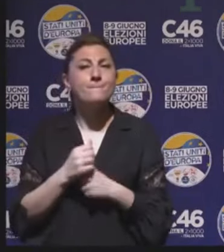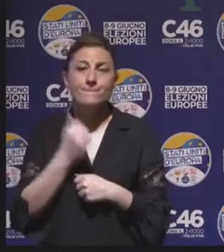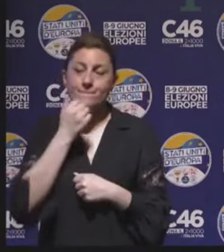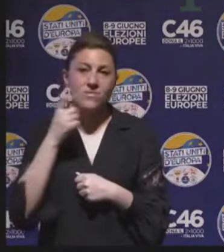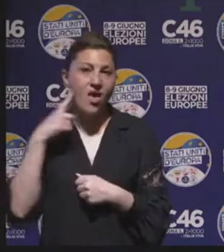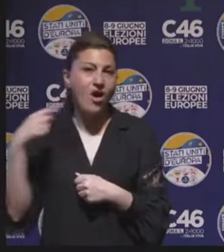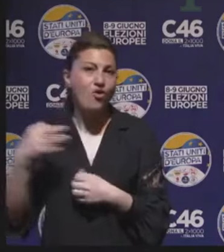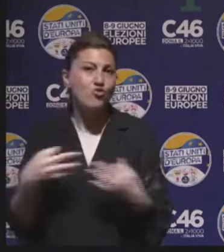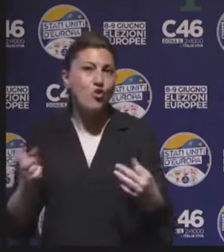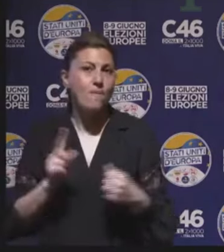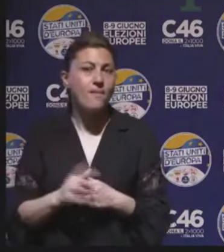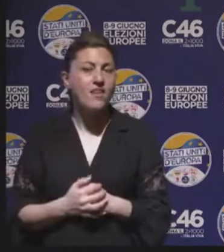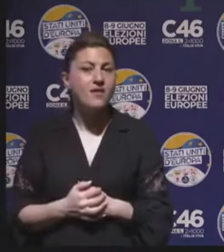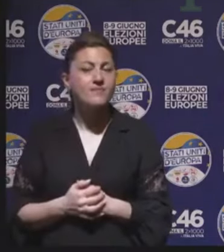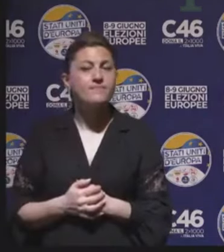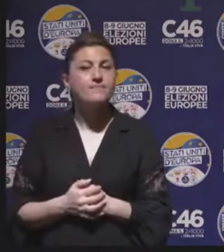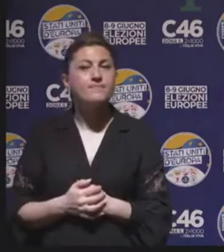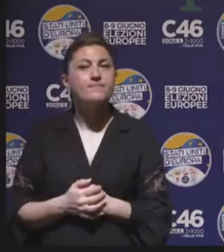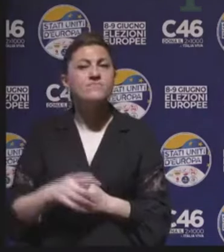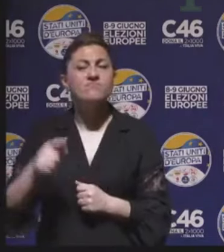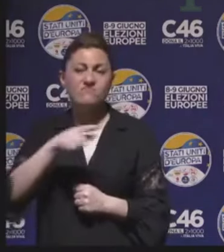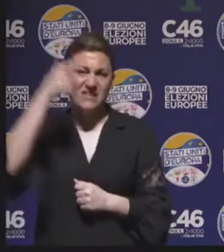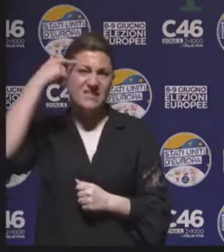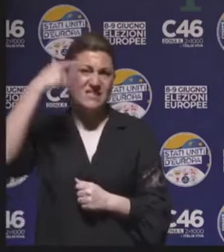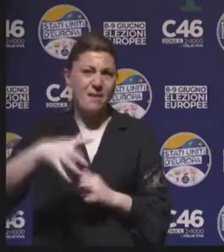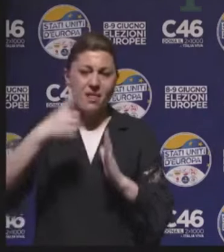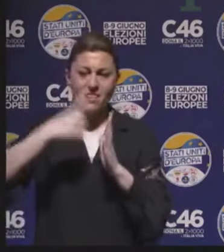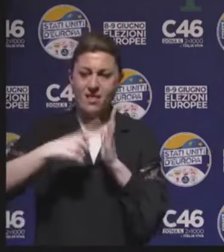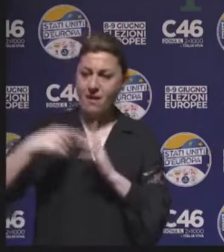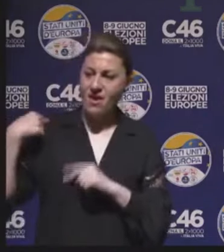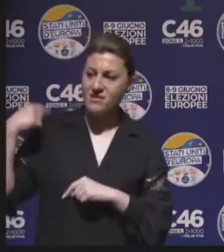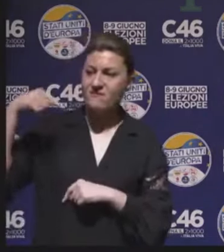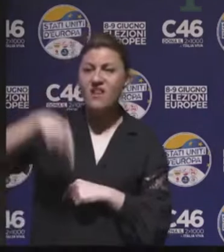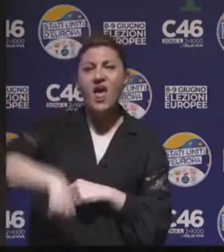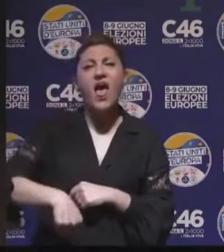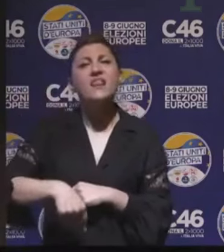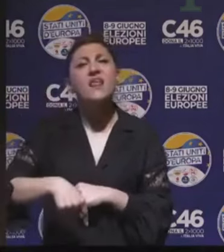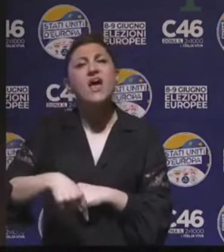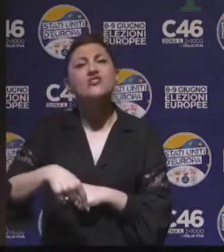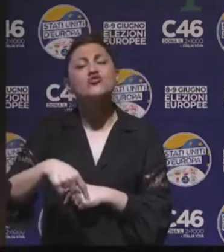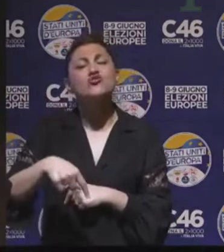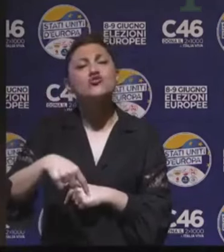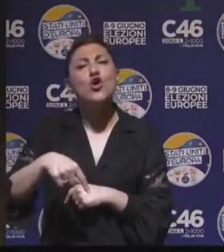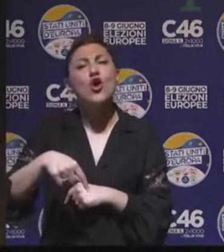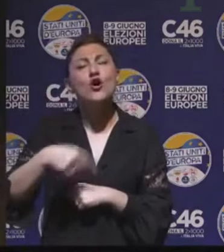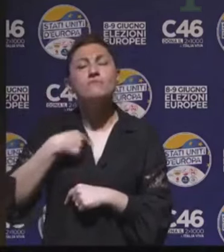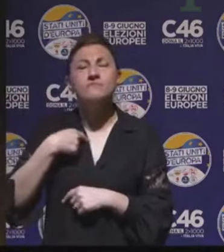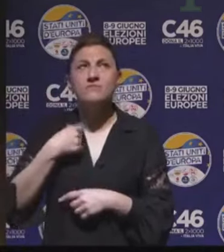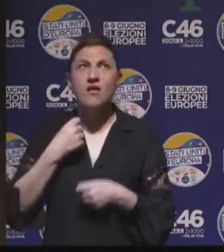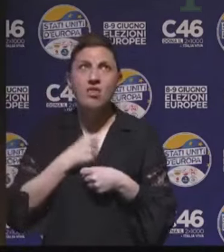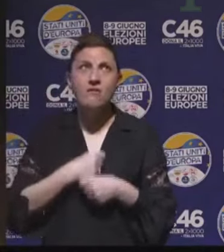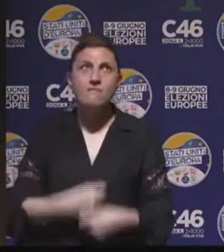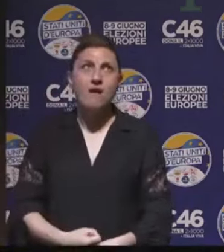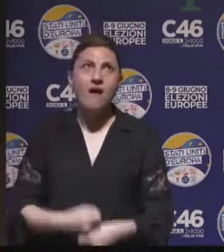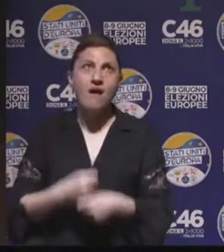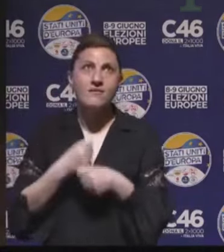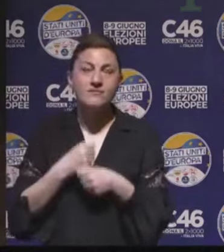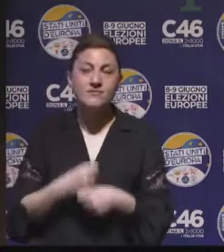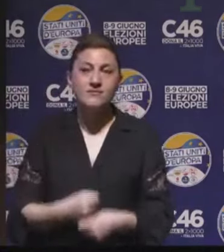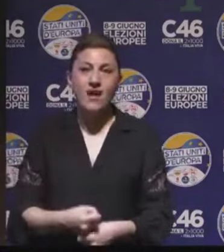di una grande pazienza e di doti Zen che non pensavo di avere ho